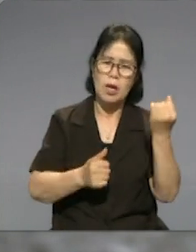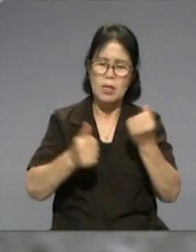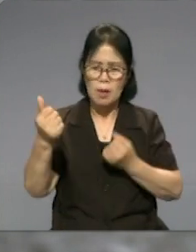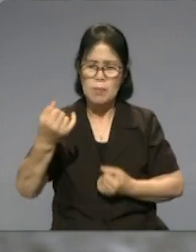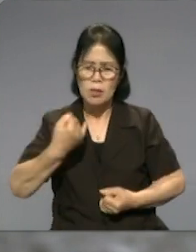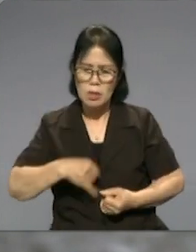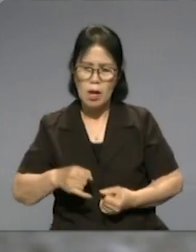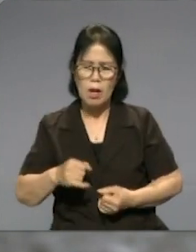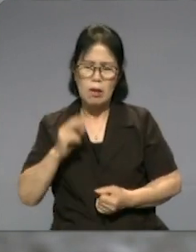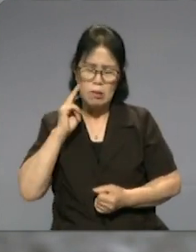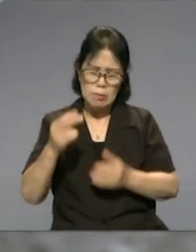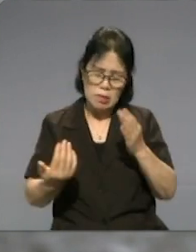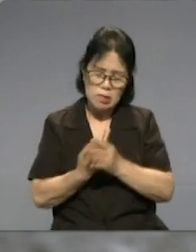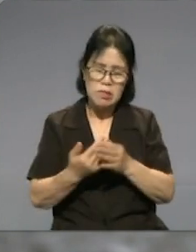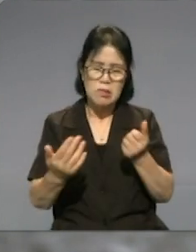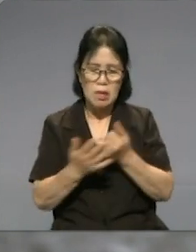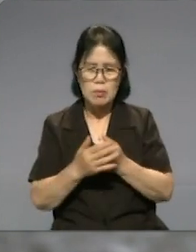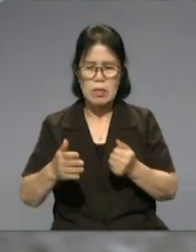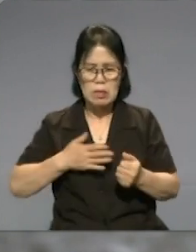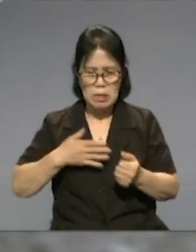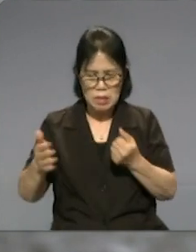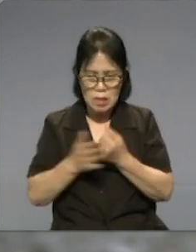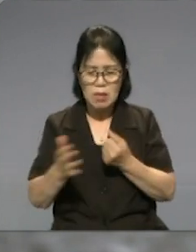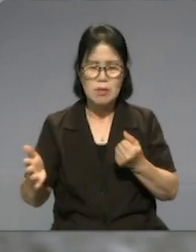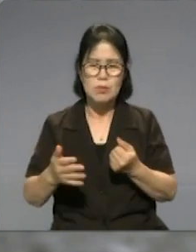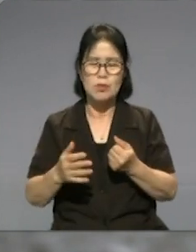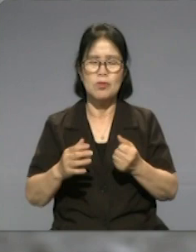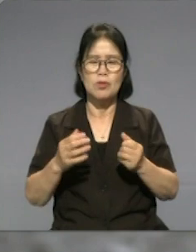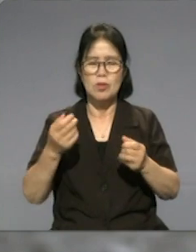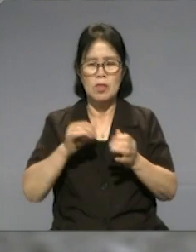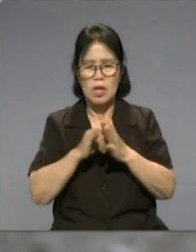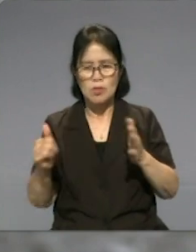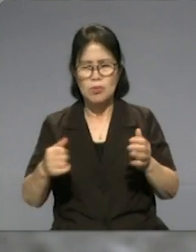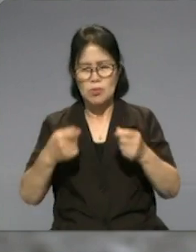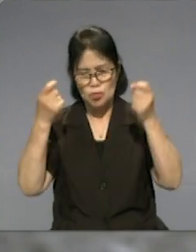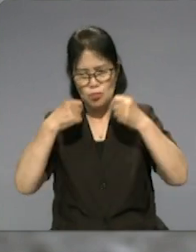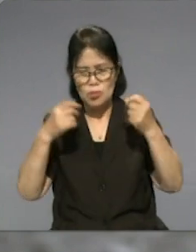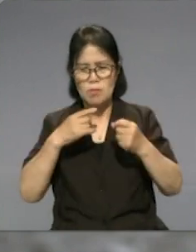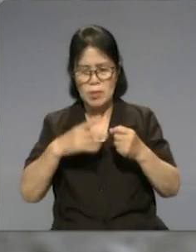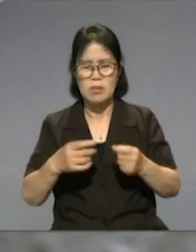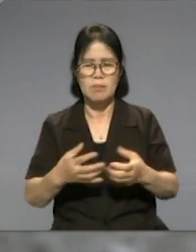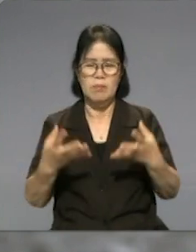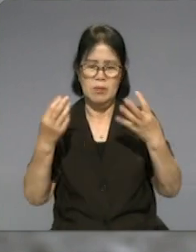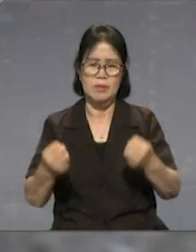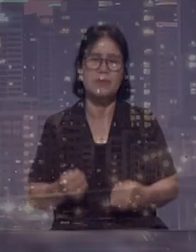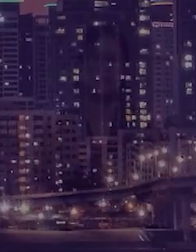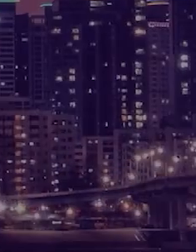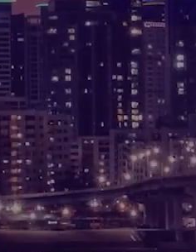비극이 자신의 탓 같아 유족들의 무릎만 꺾이고 있습니다. 앵커 포커스였습니다.